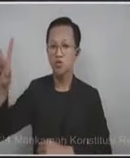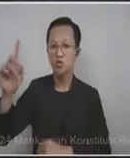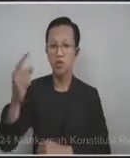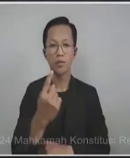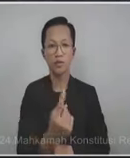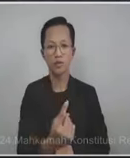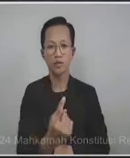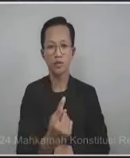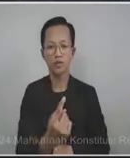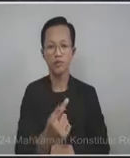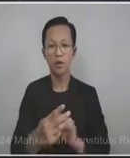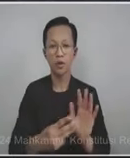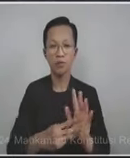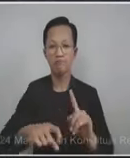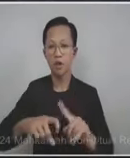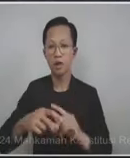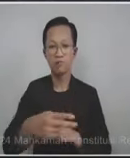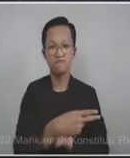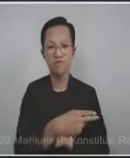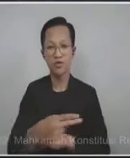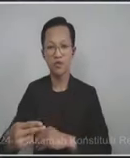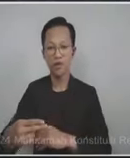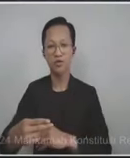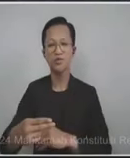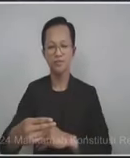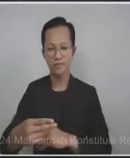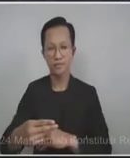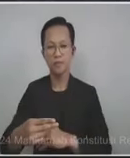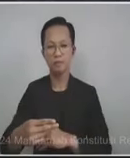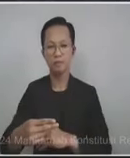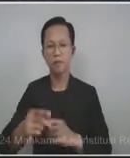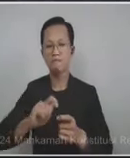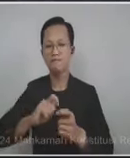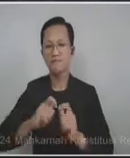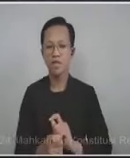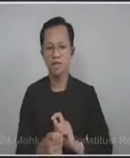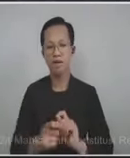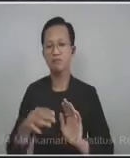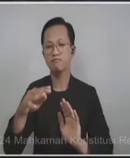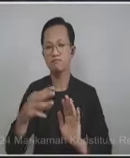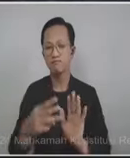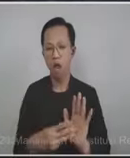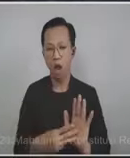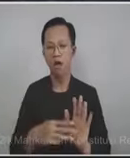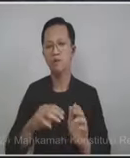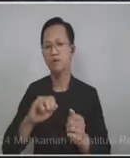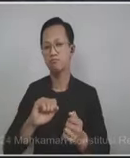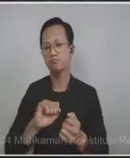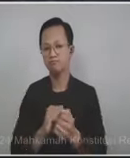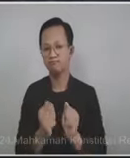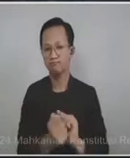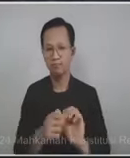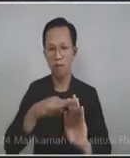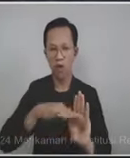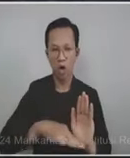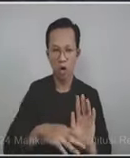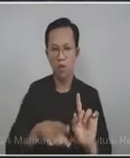Mahkamah Konstitusi Republik Indonesia yang mengadili perkara konstitusi pada tingkat pertama dan